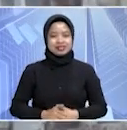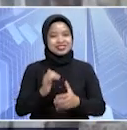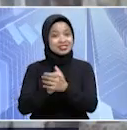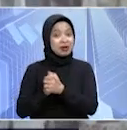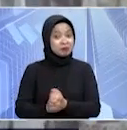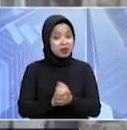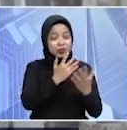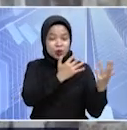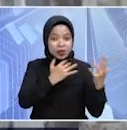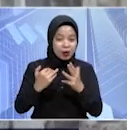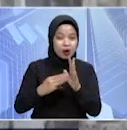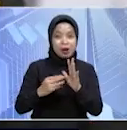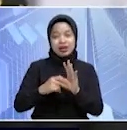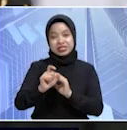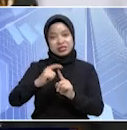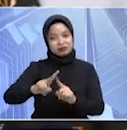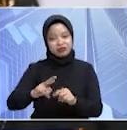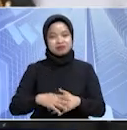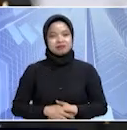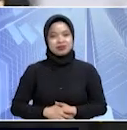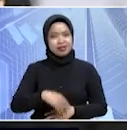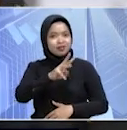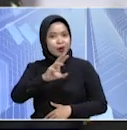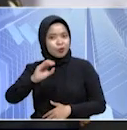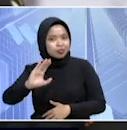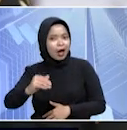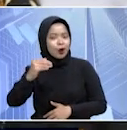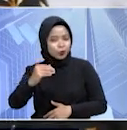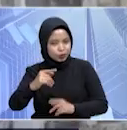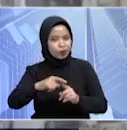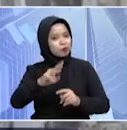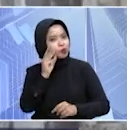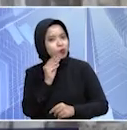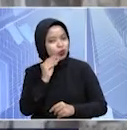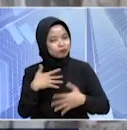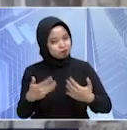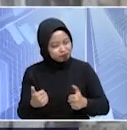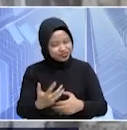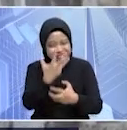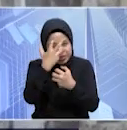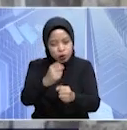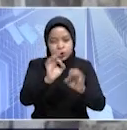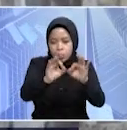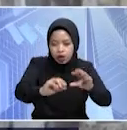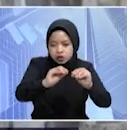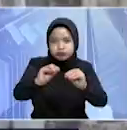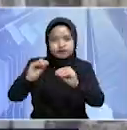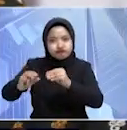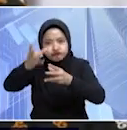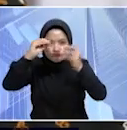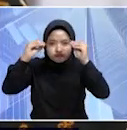Selamat ulang tahun untuk MNC TV. 30 tahun usia televisi semakin matang mengedukasi